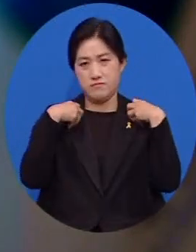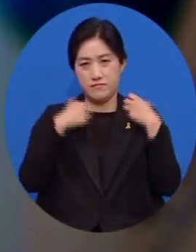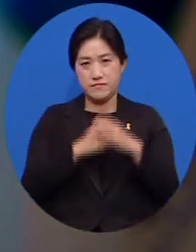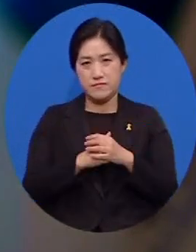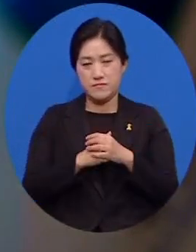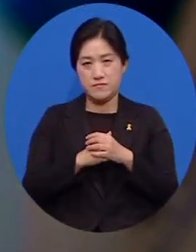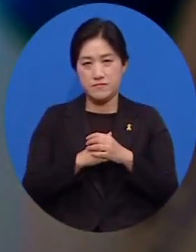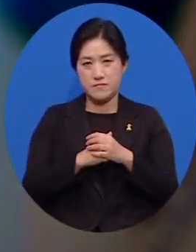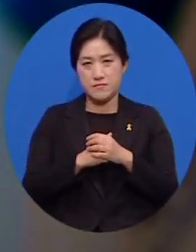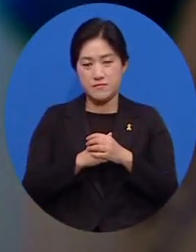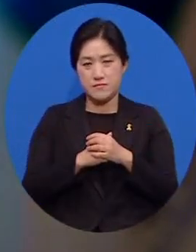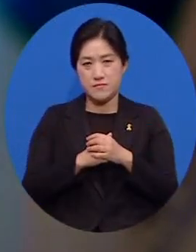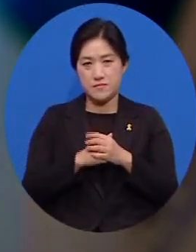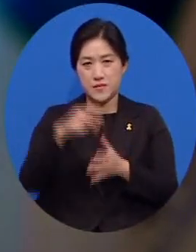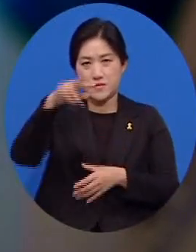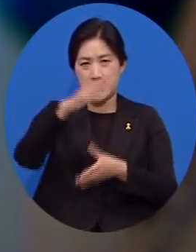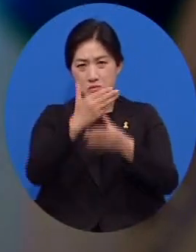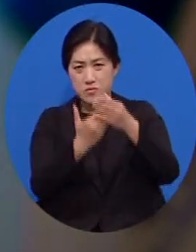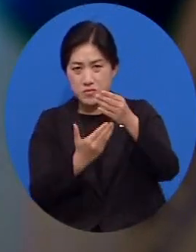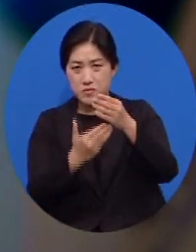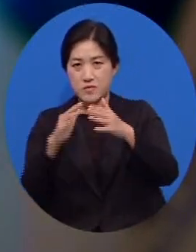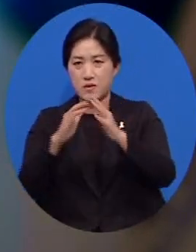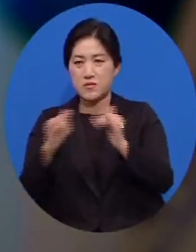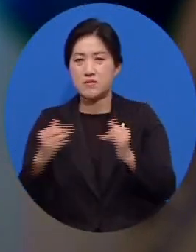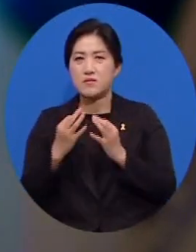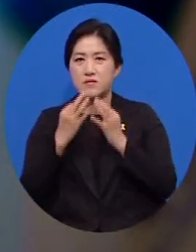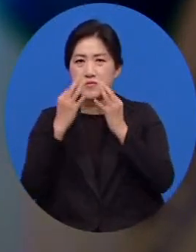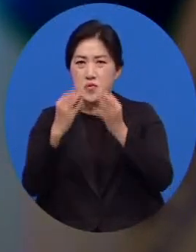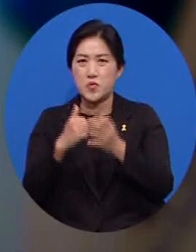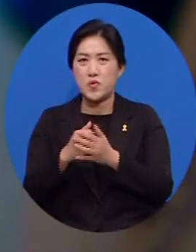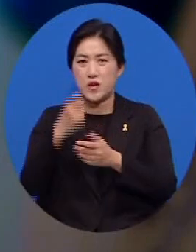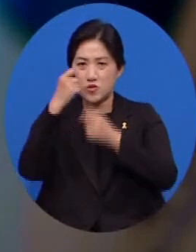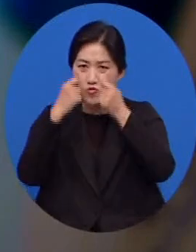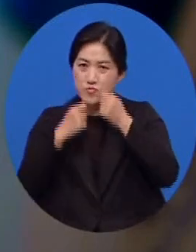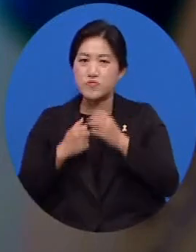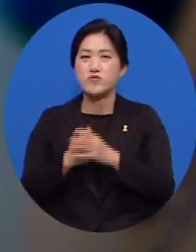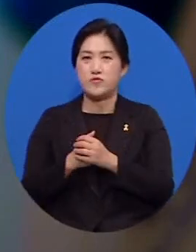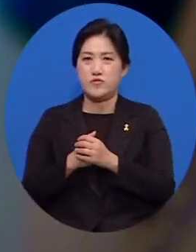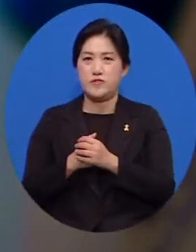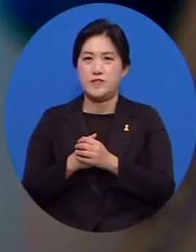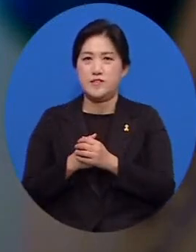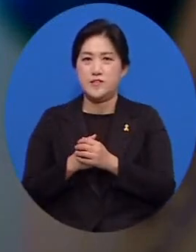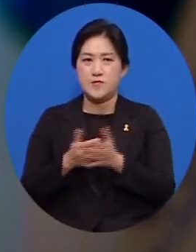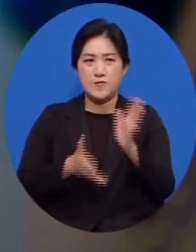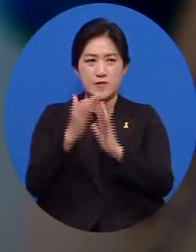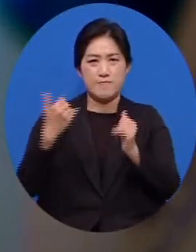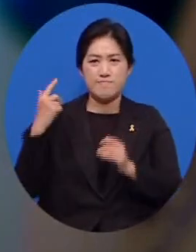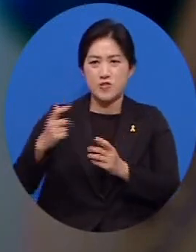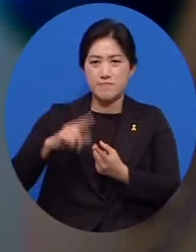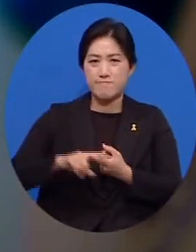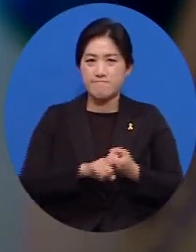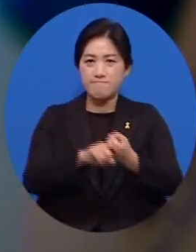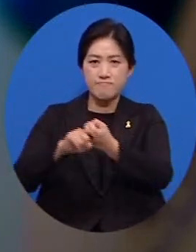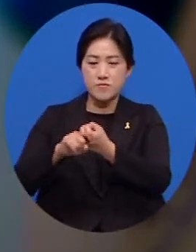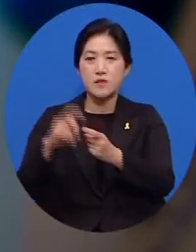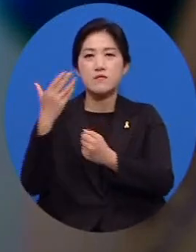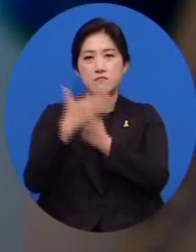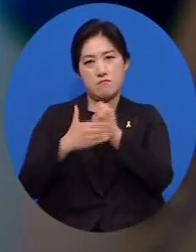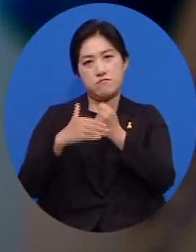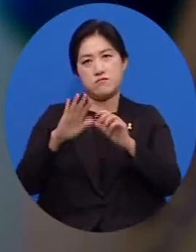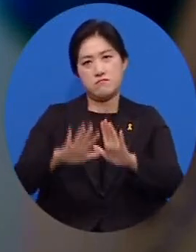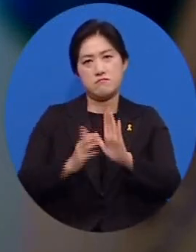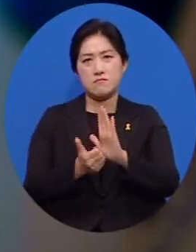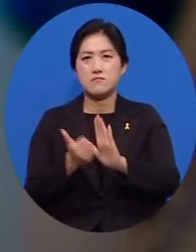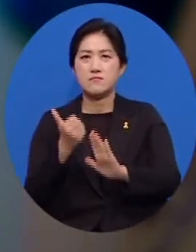유가족 여러분의 피땀이 그리고 시민들의 굳센 연대가 만들어낸 커다란 성과입니다.